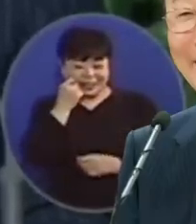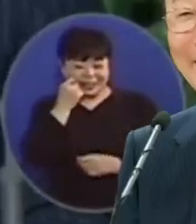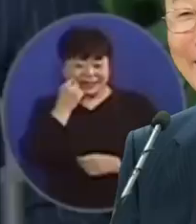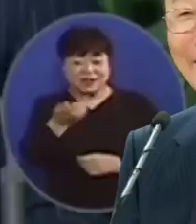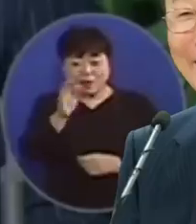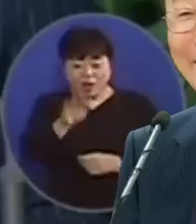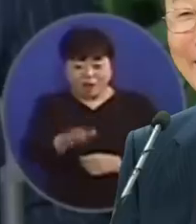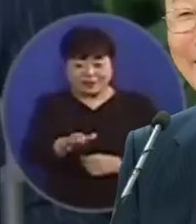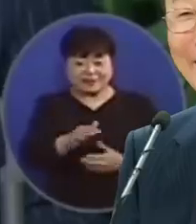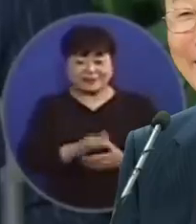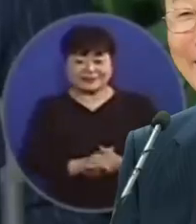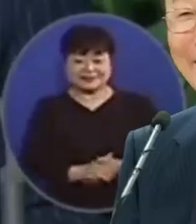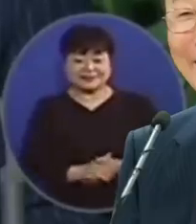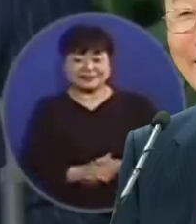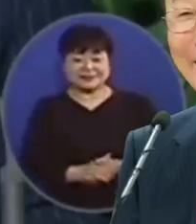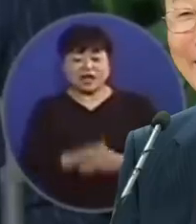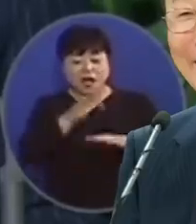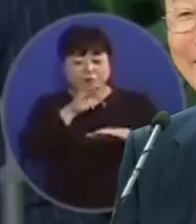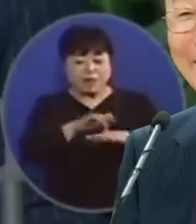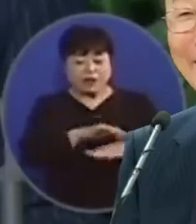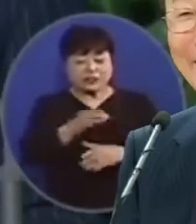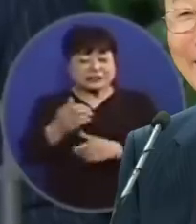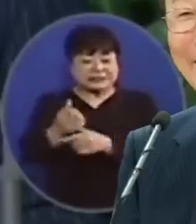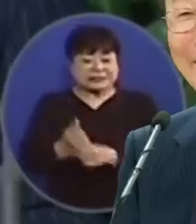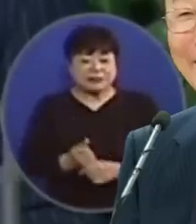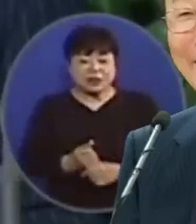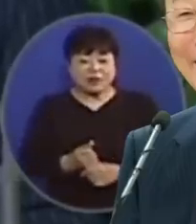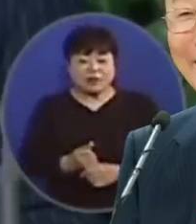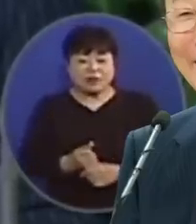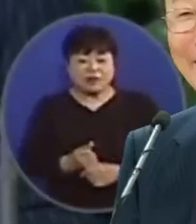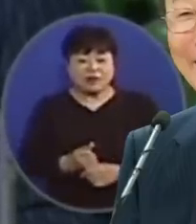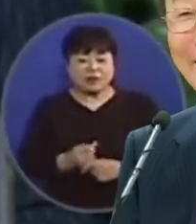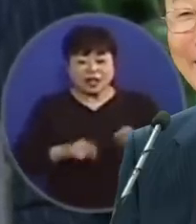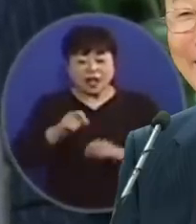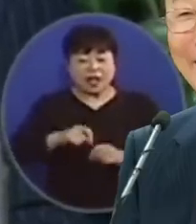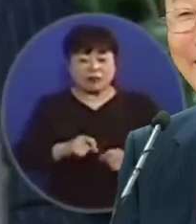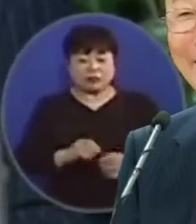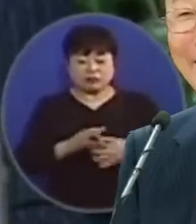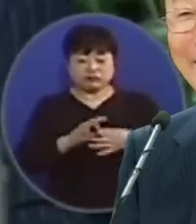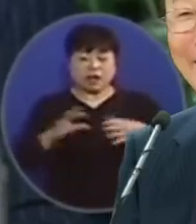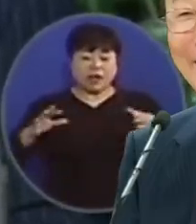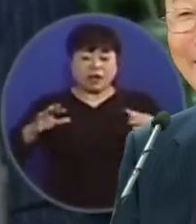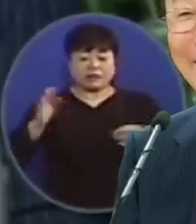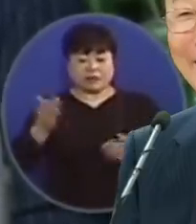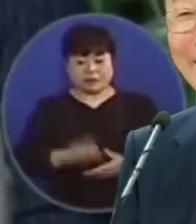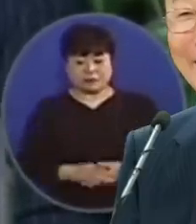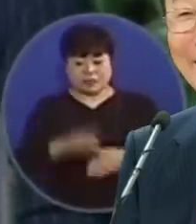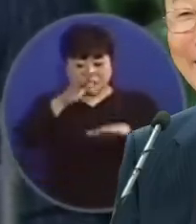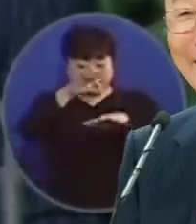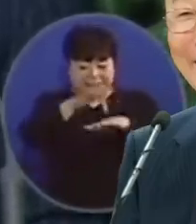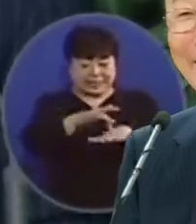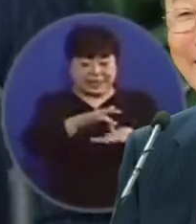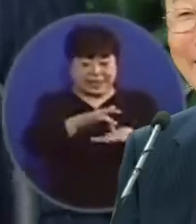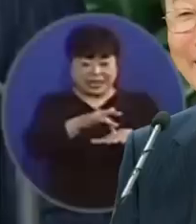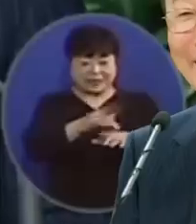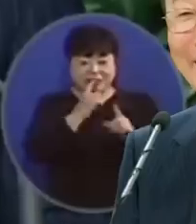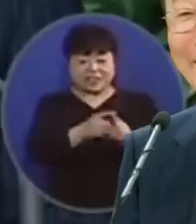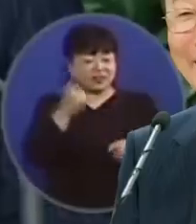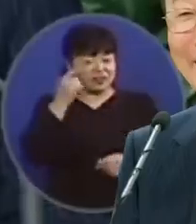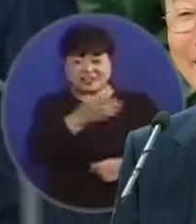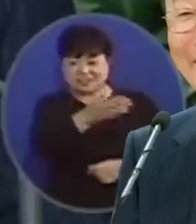그러면 마귀가 우리를 잡고 있는 끈은 다 풀려버리고 마는 것입니다. 사탄아, 너 이기는 것이 어디